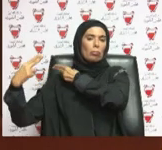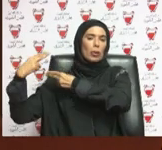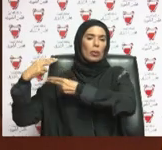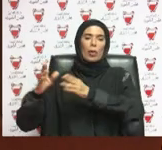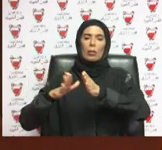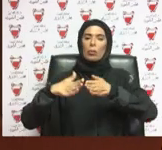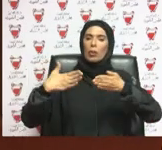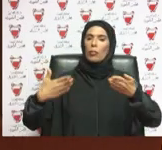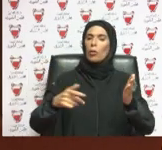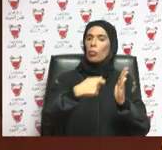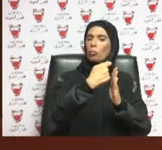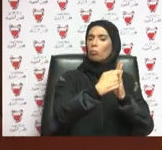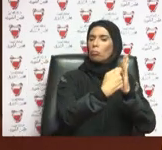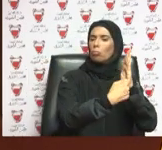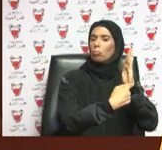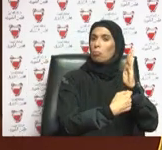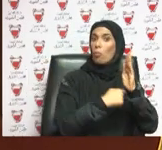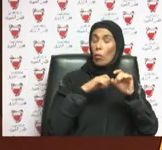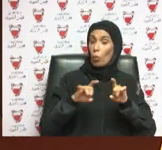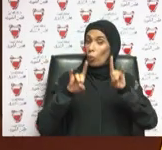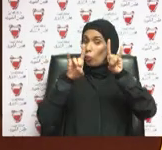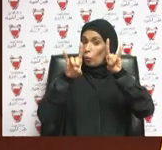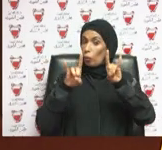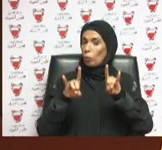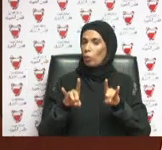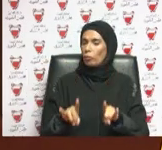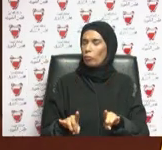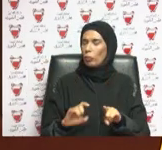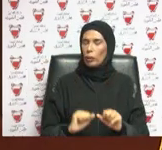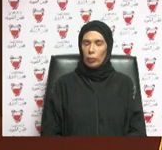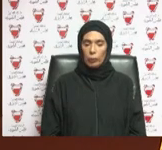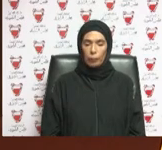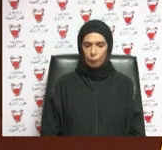سجلها التاريخ بأحرف بالنور، نجده متمثلا